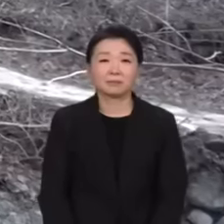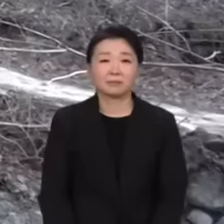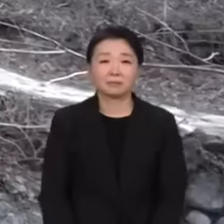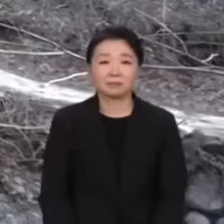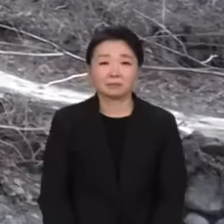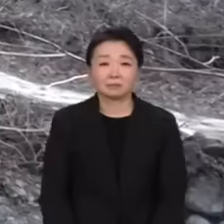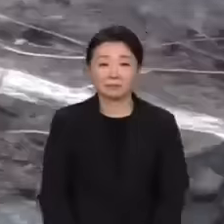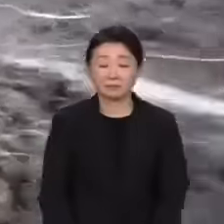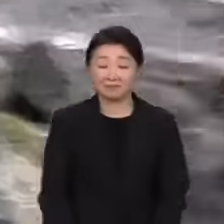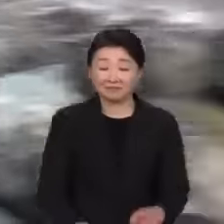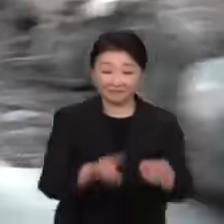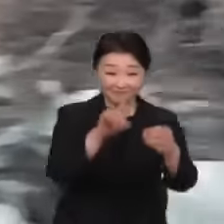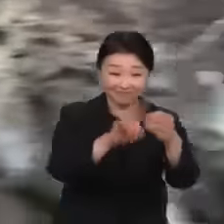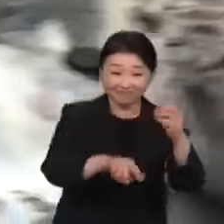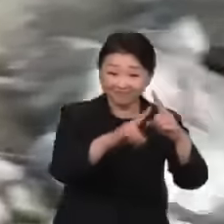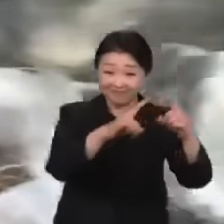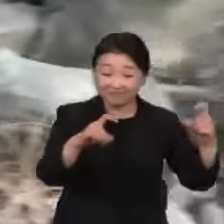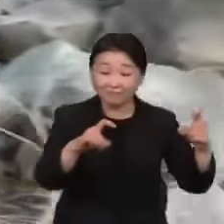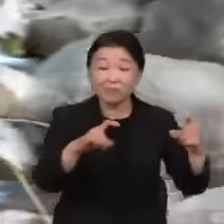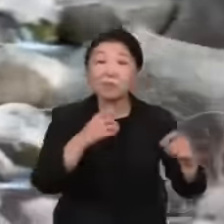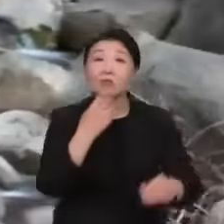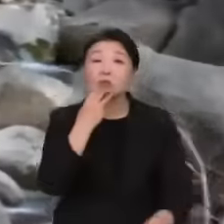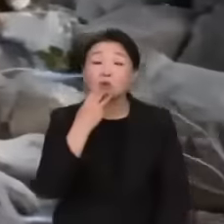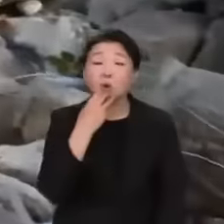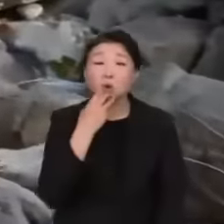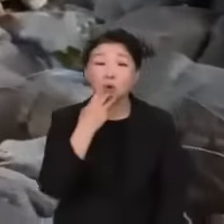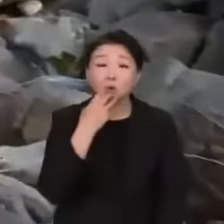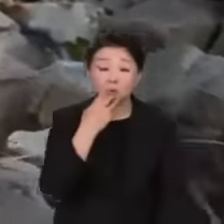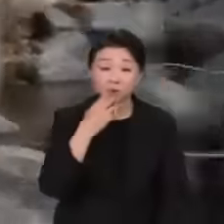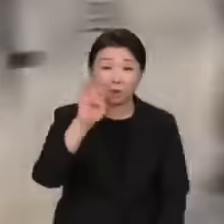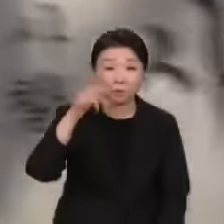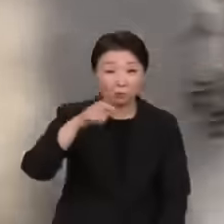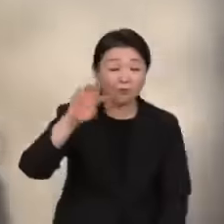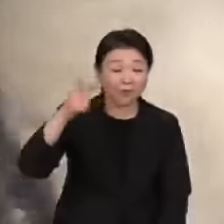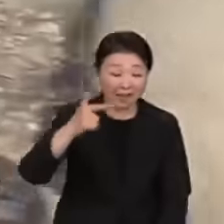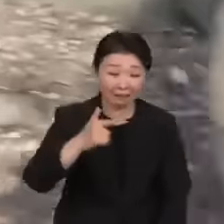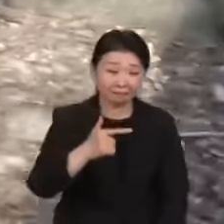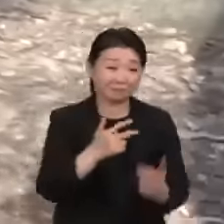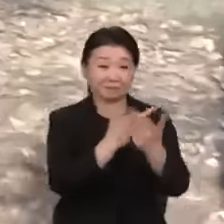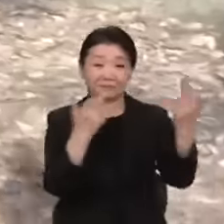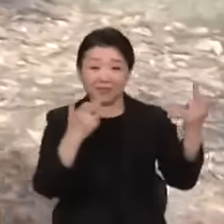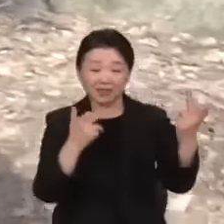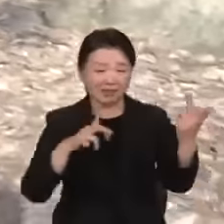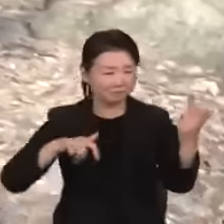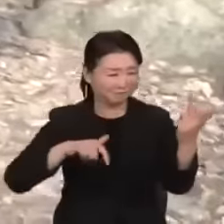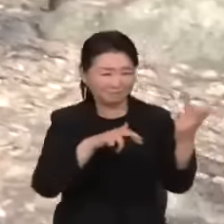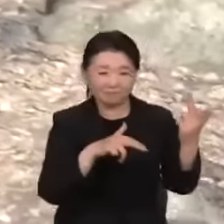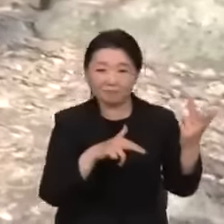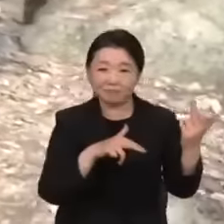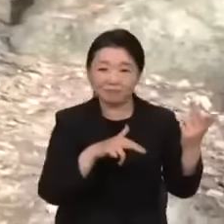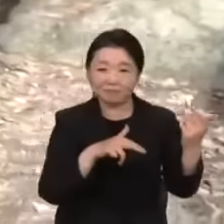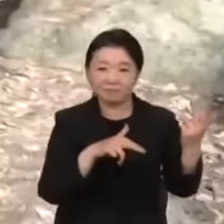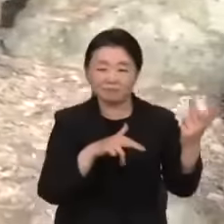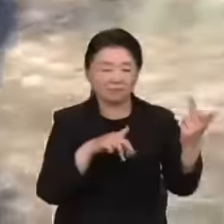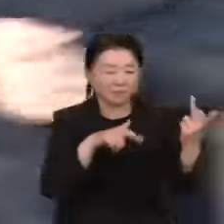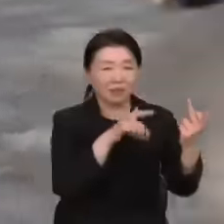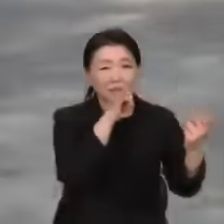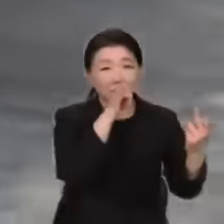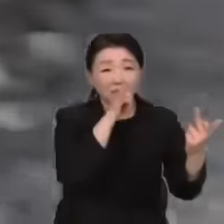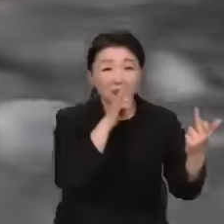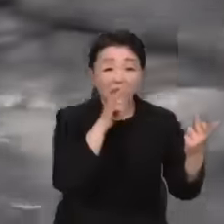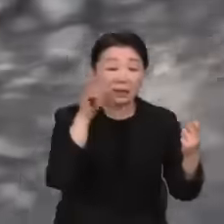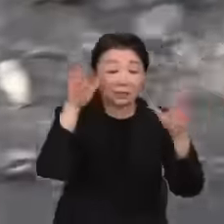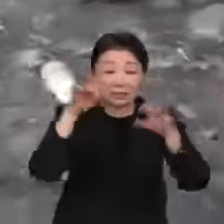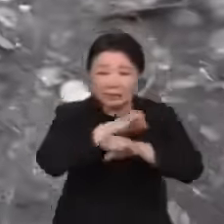큰 절들이 모여있는 서울 북한산입니다. 등산객들이 자주 방문하는 장소라서요. 들깨들이 떼를 지어 생활한다는 민원도